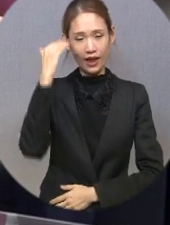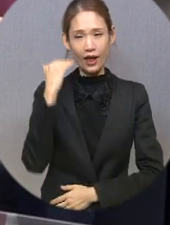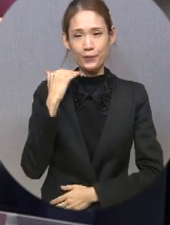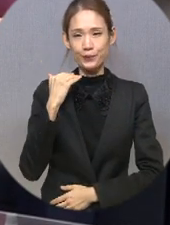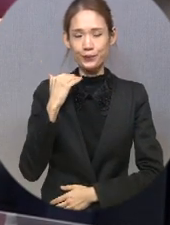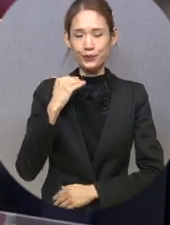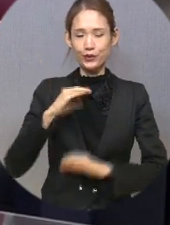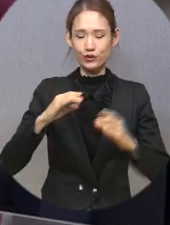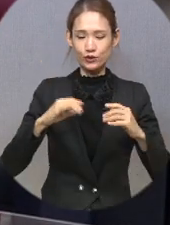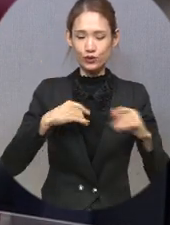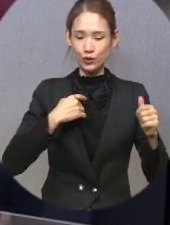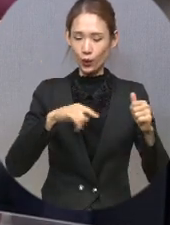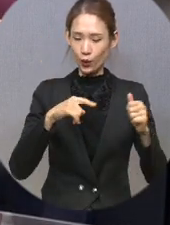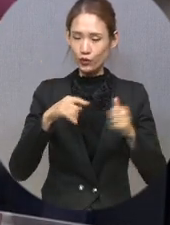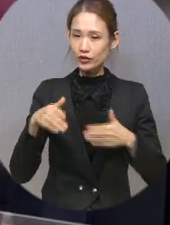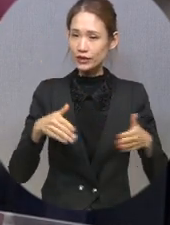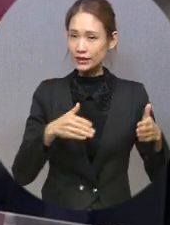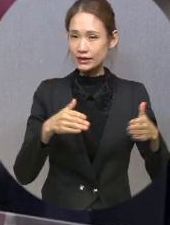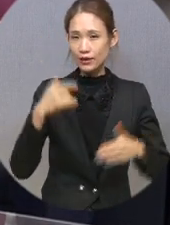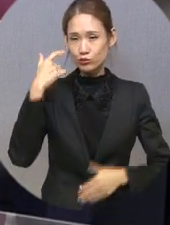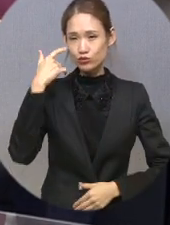길을 묻다라는 책을